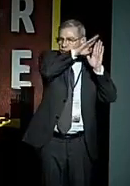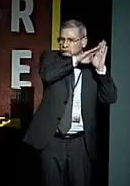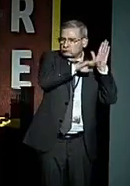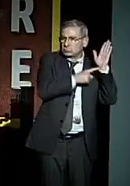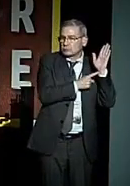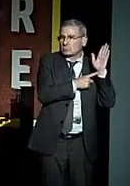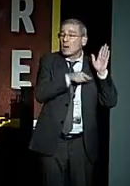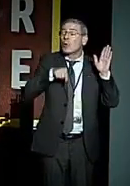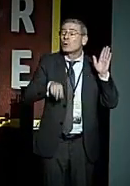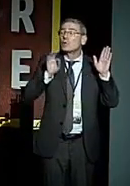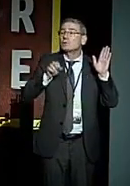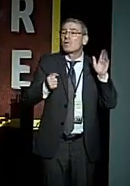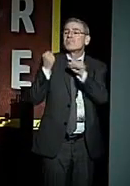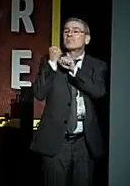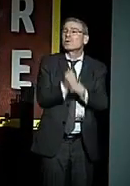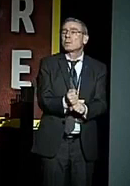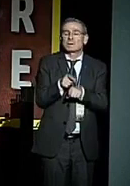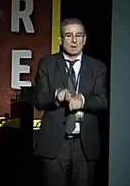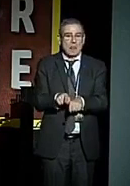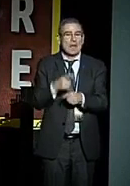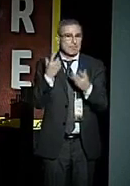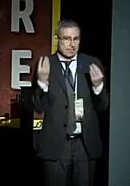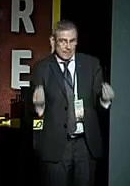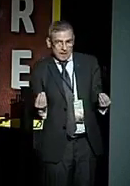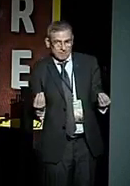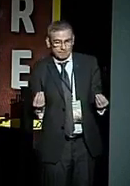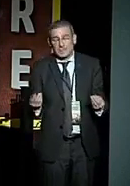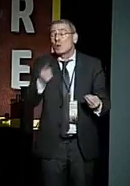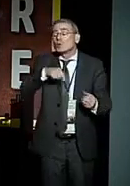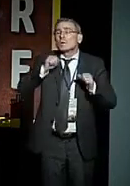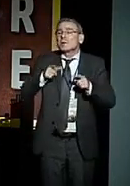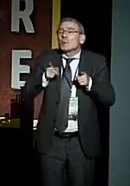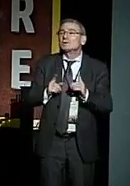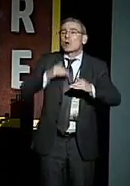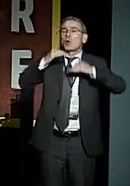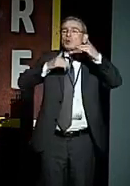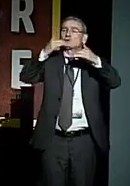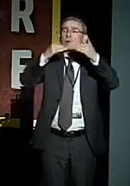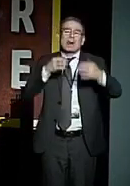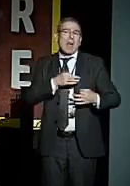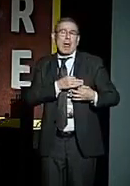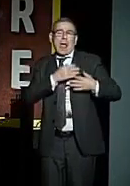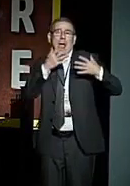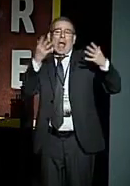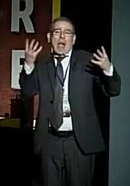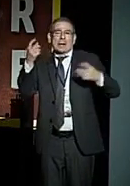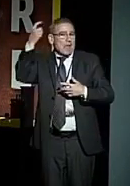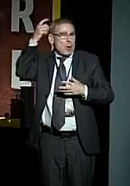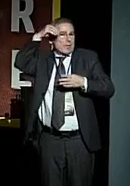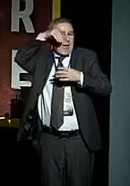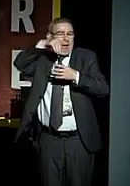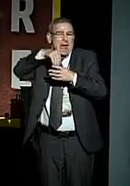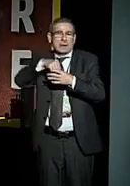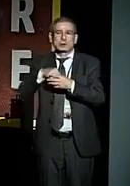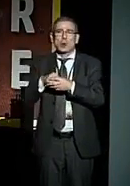penso che sia un punto fondamentale, perché su questo noi possiamo costruire quell'anima anche del governo che